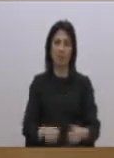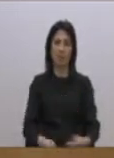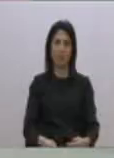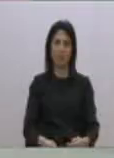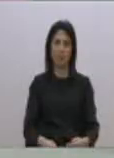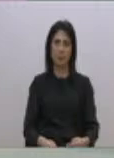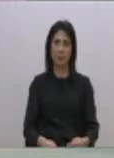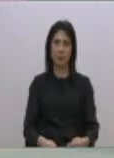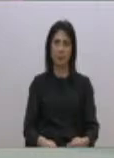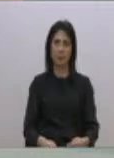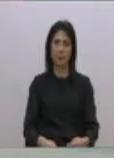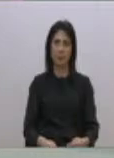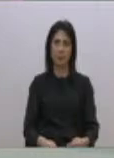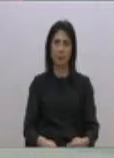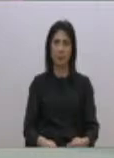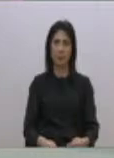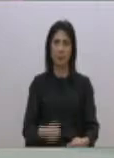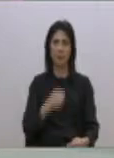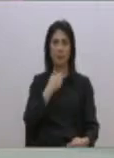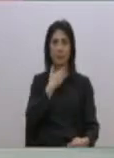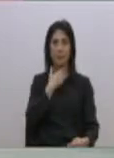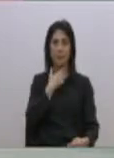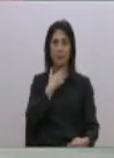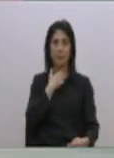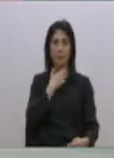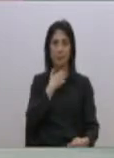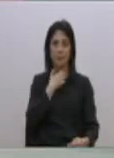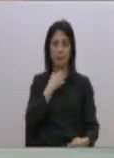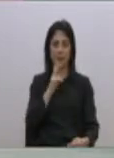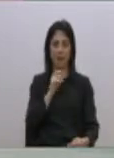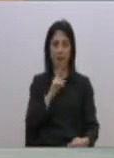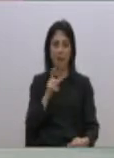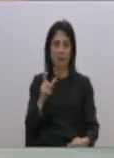მადლობა. ბატონი ვლადიმერ კახაძე.